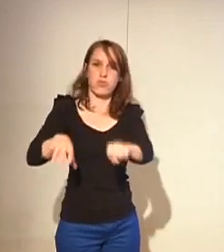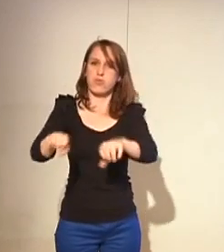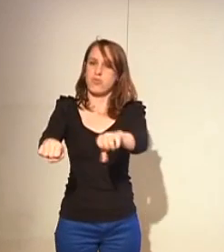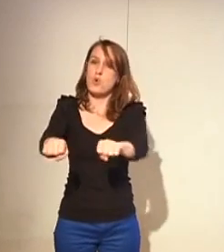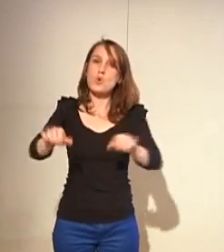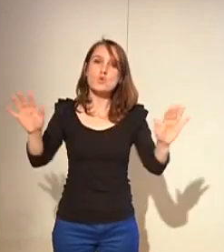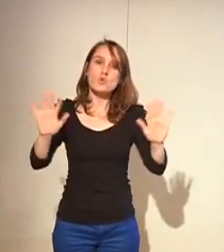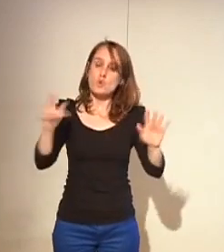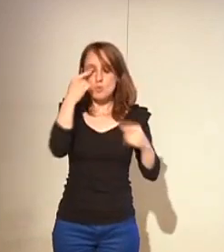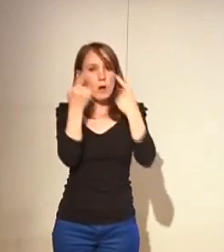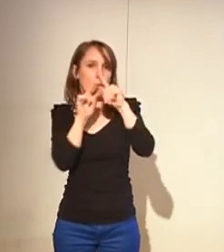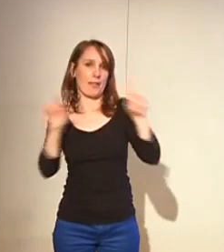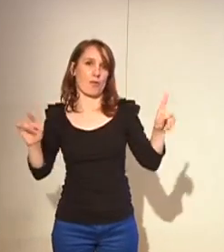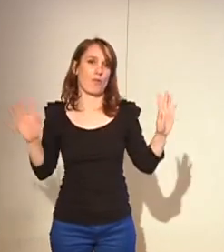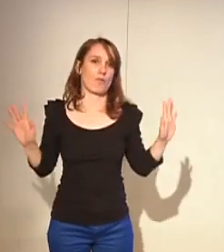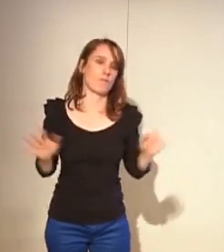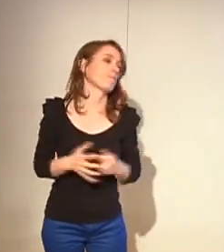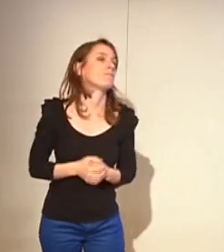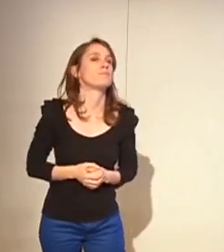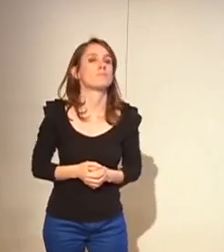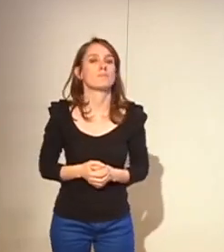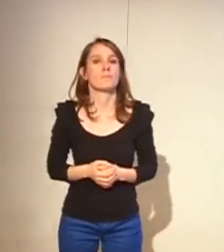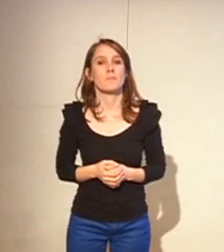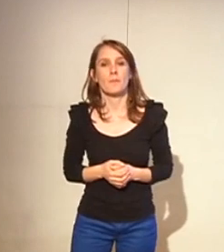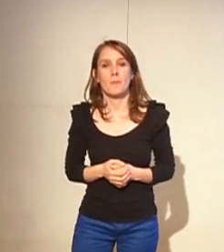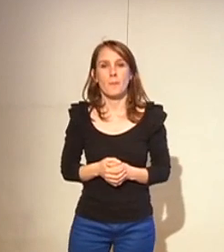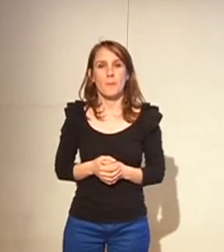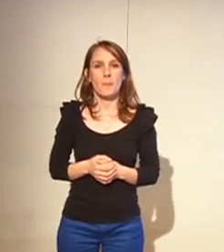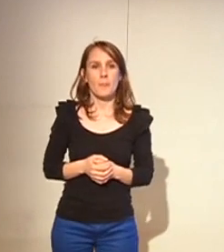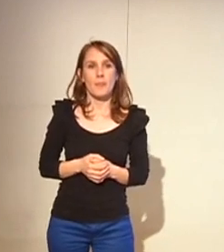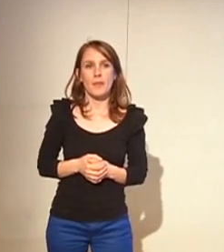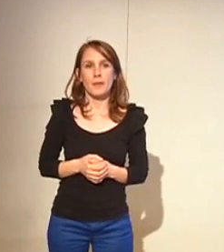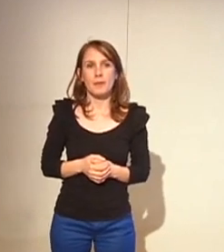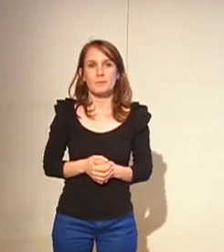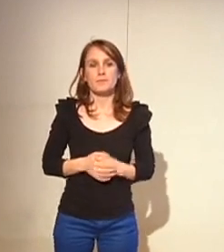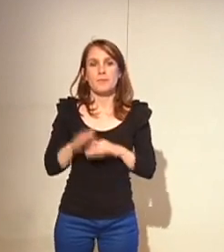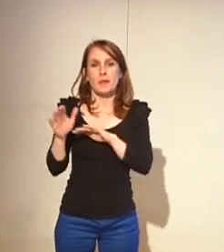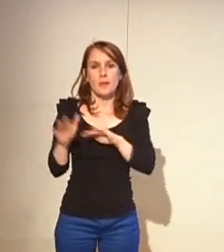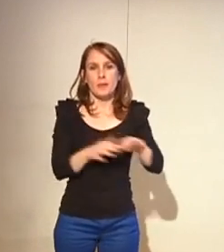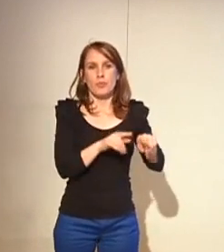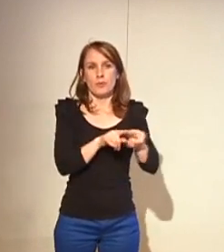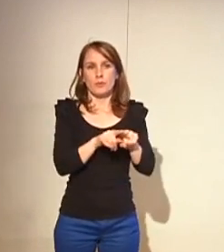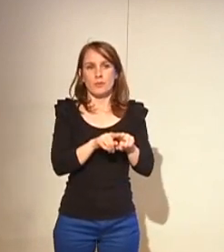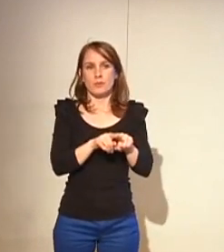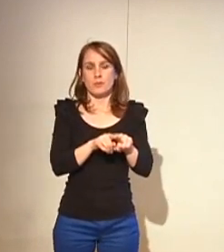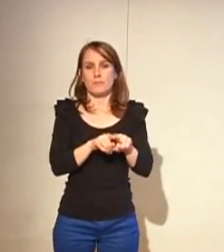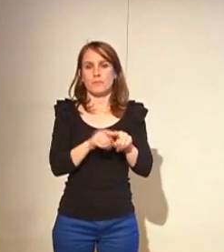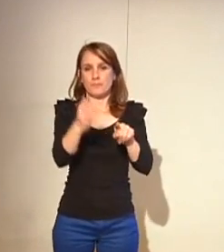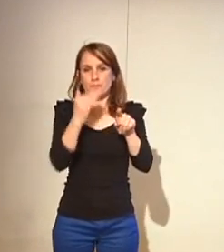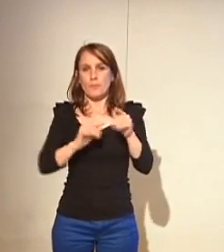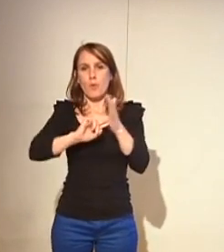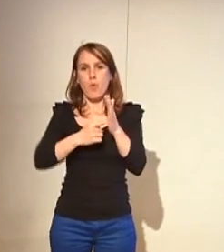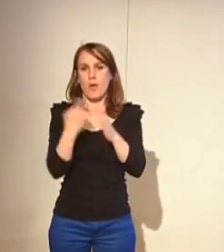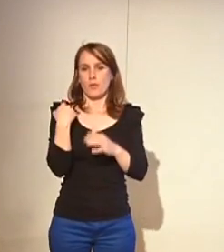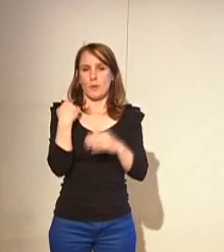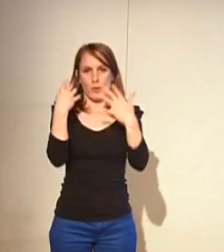écl JIS é très bien et puis il y a le point numéro